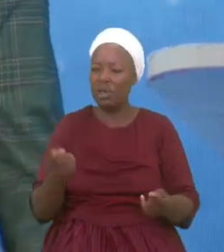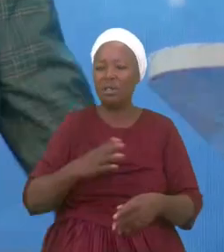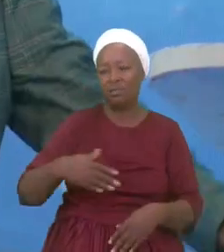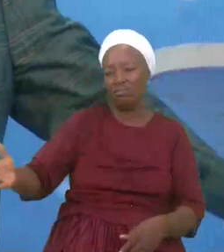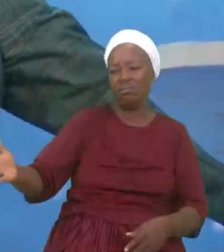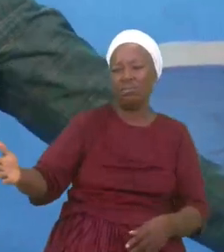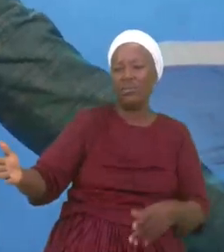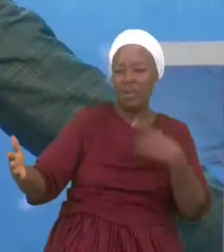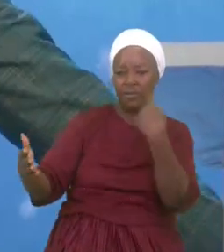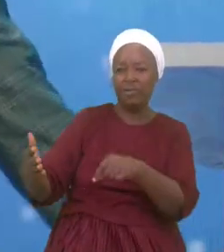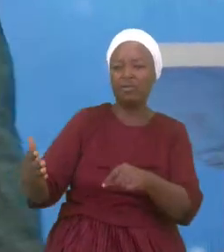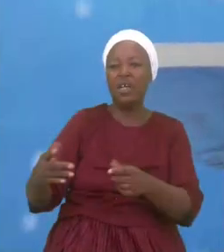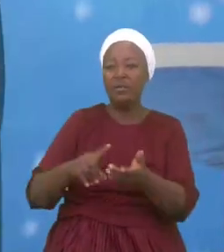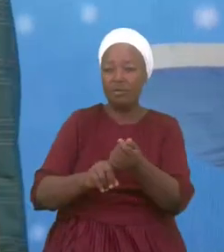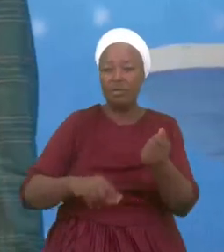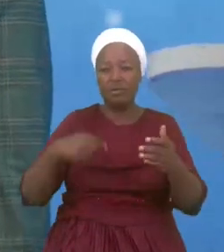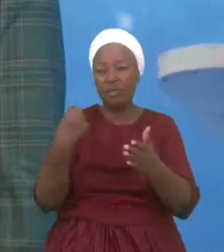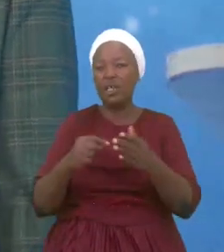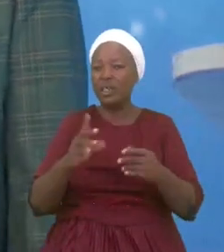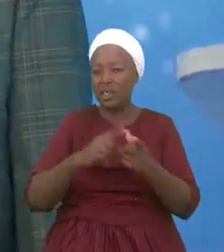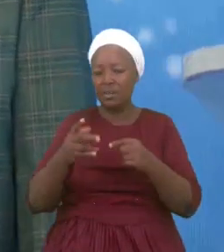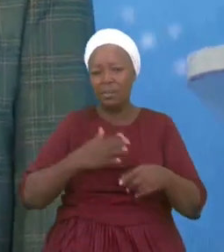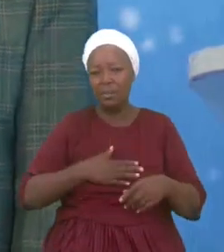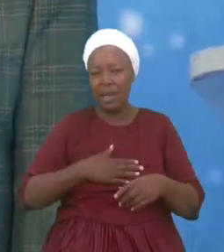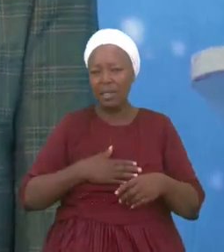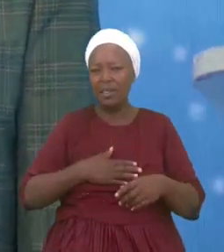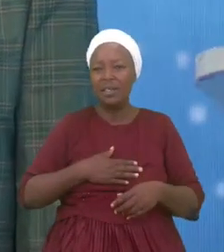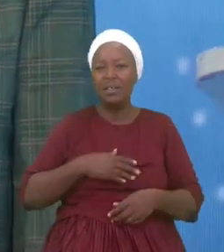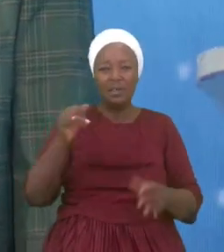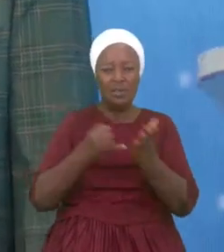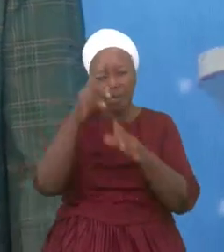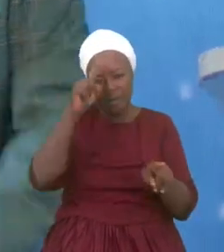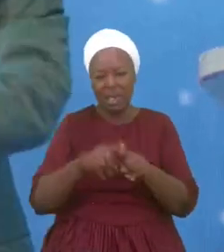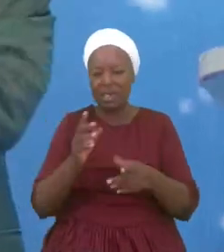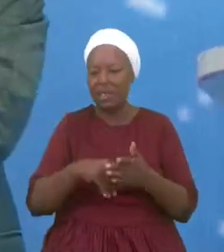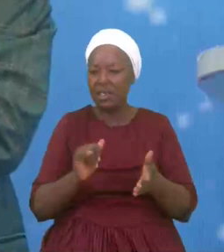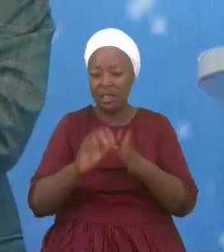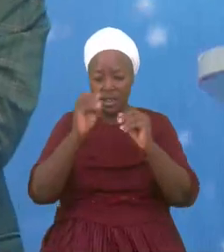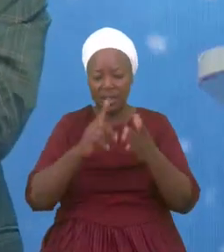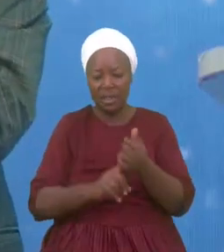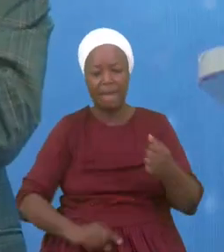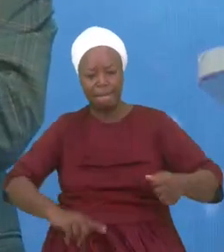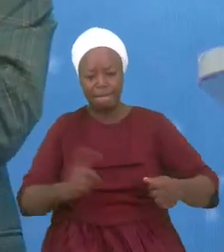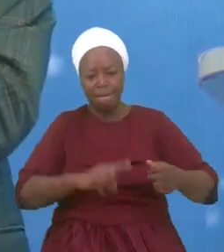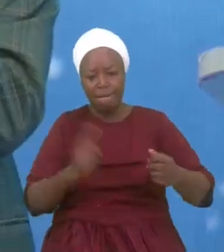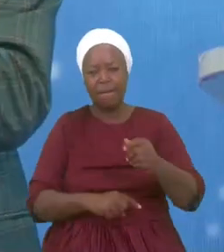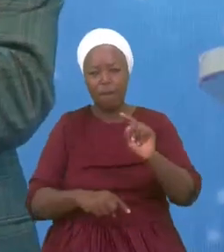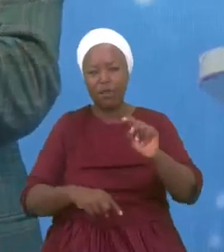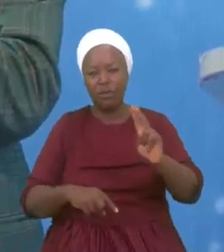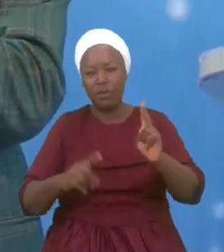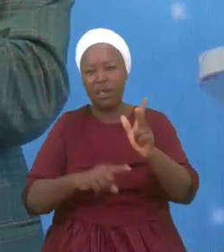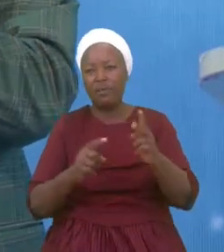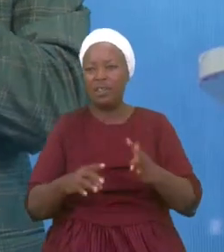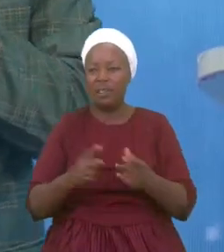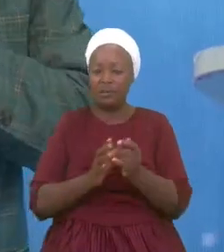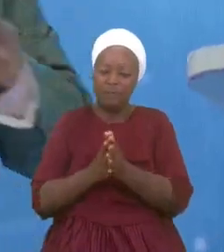ces bâton si tu veux le battre oui c'est bastonnade je vais prendre cela et tu prends